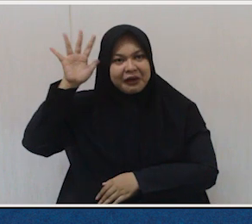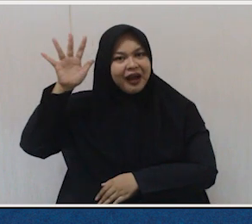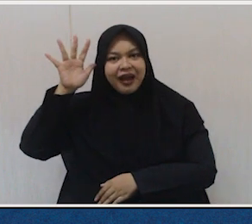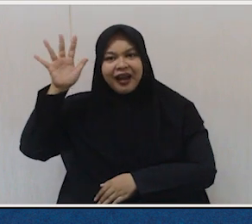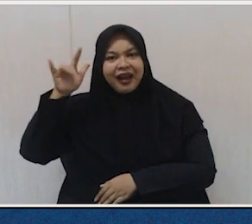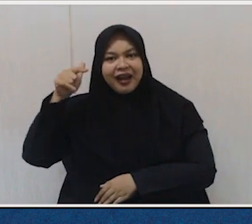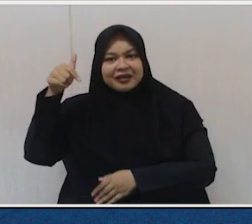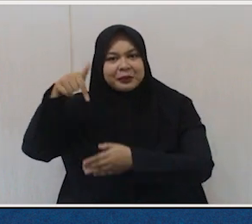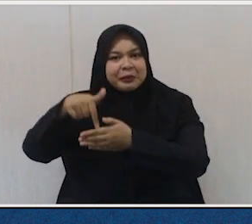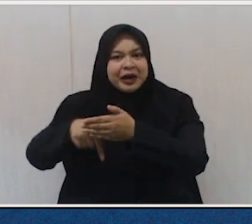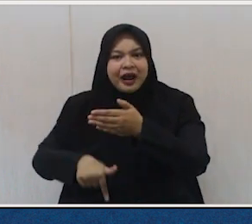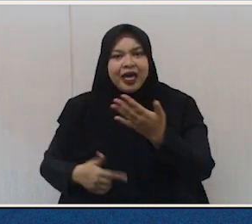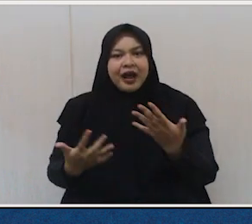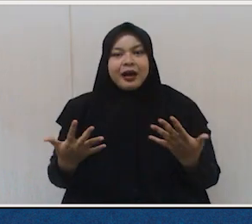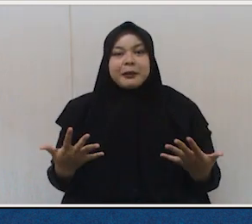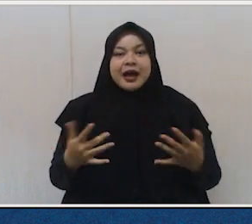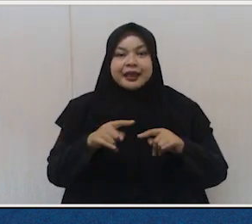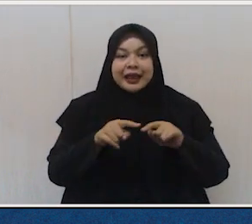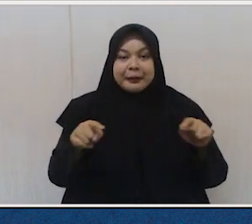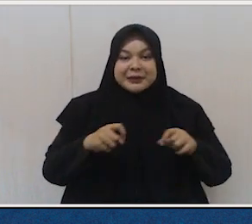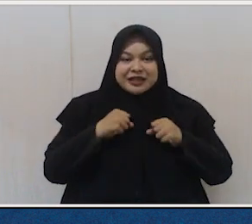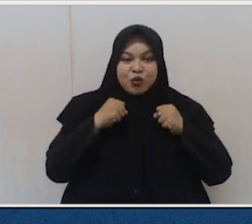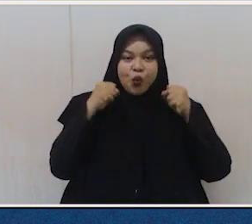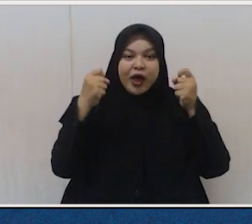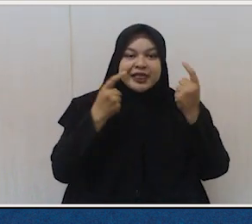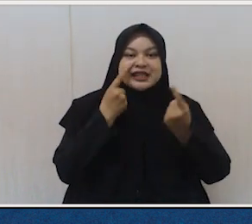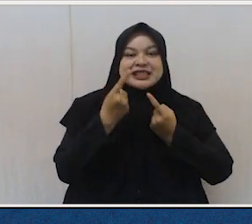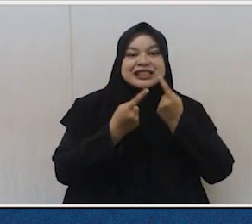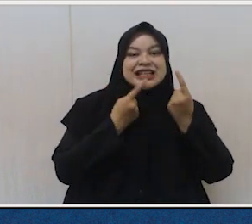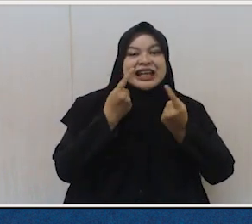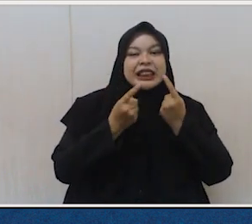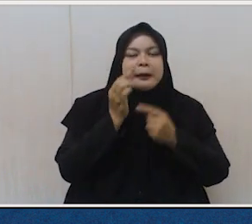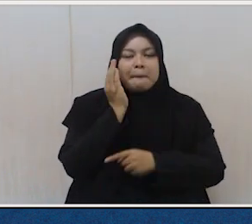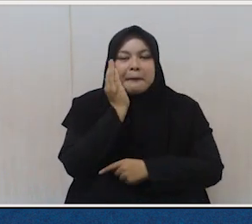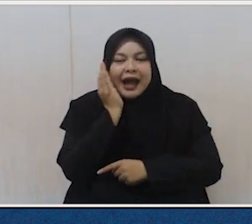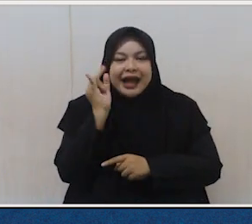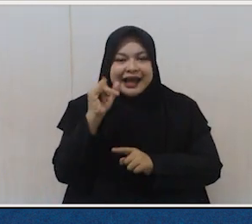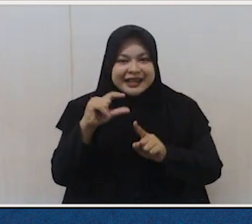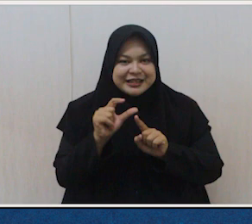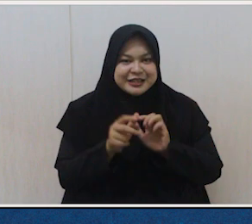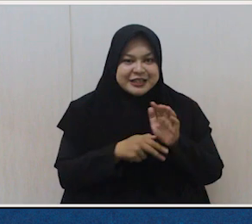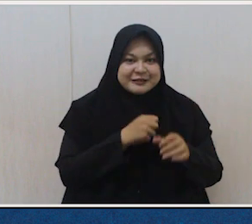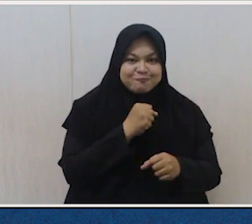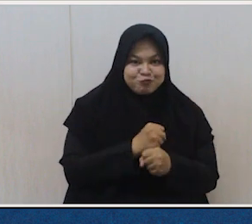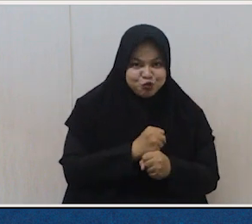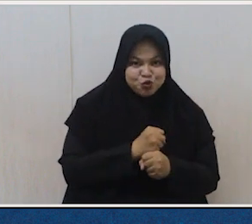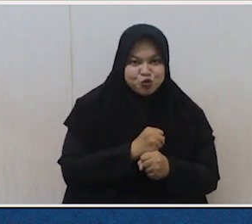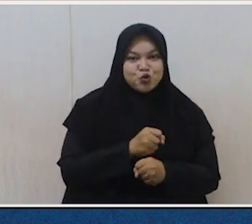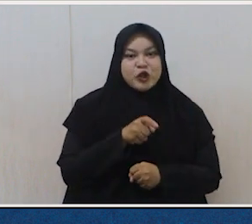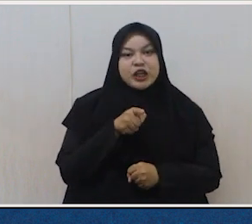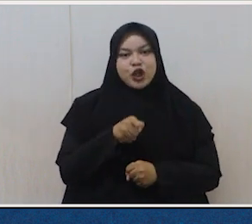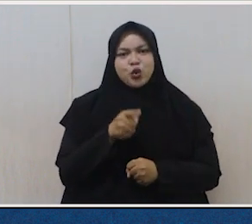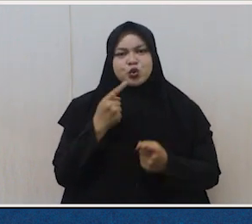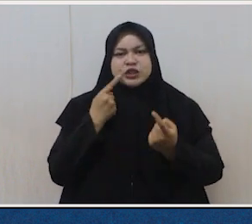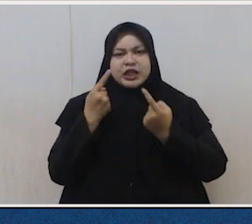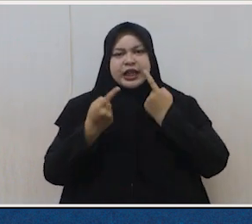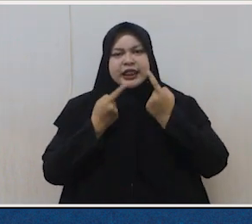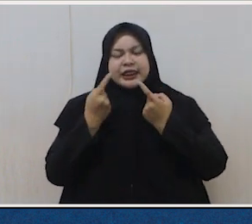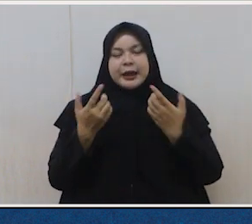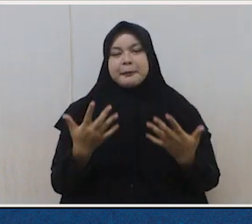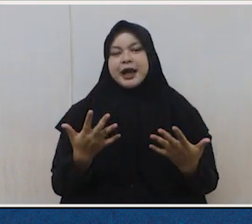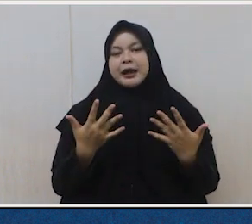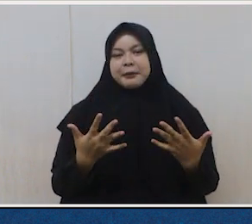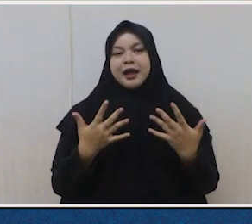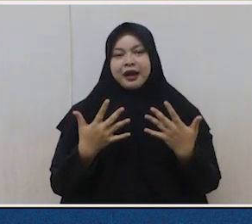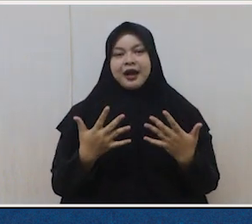segitunya tapi lagi-lagi kekuatan ceritanya Mbak Ipung itu yang ee apa dia menceritakan